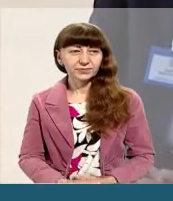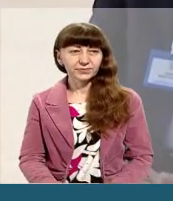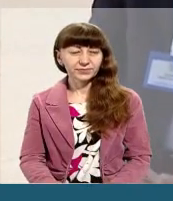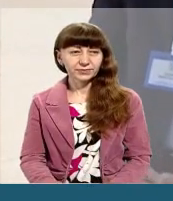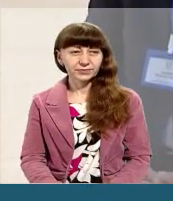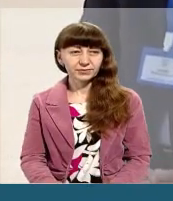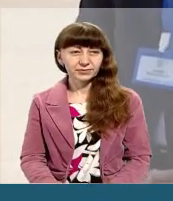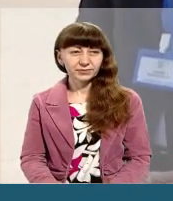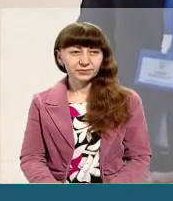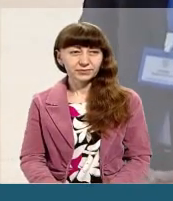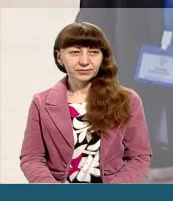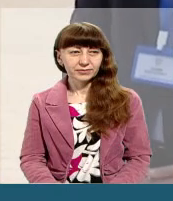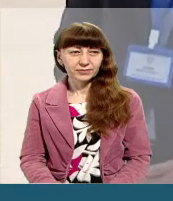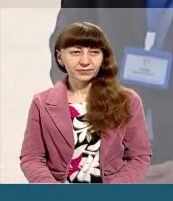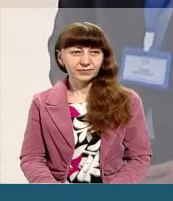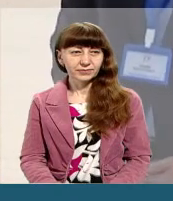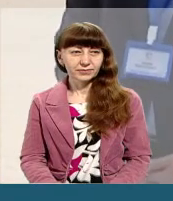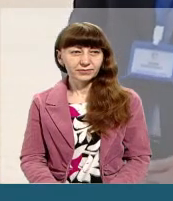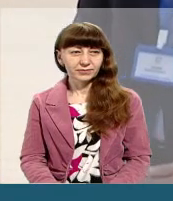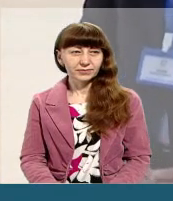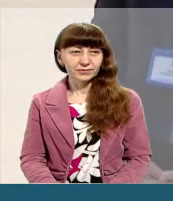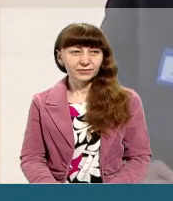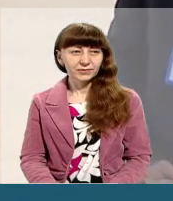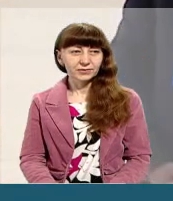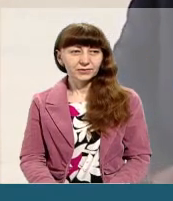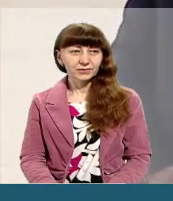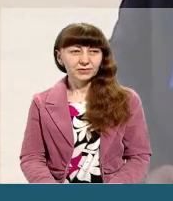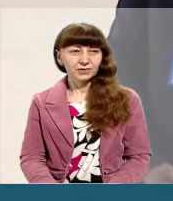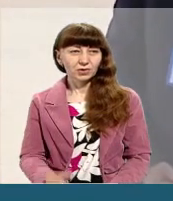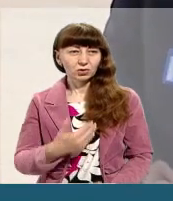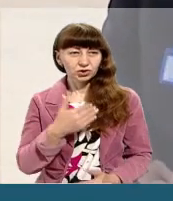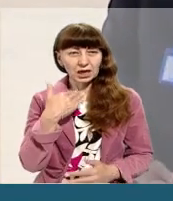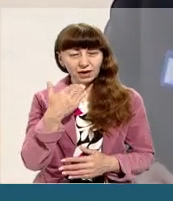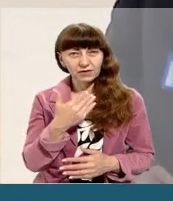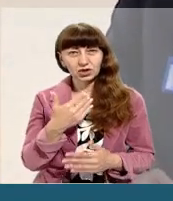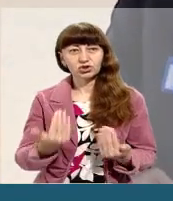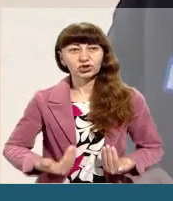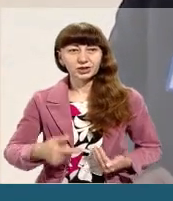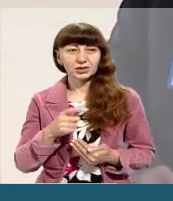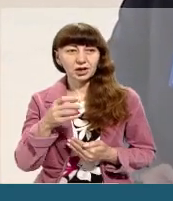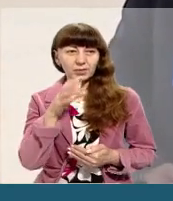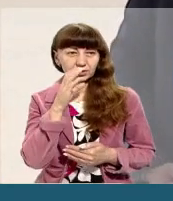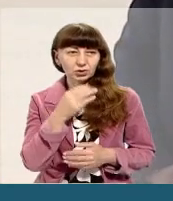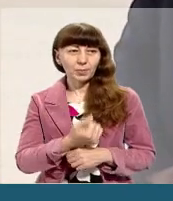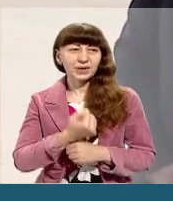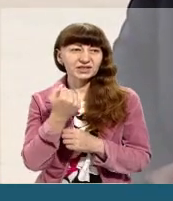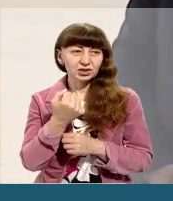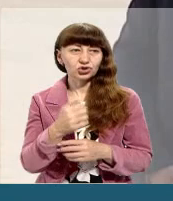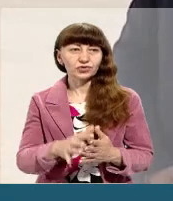же, хочется дать дань уважения жителям Лисаковска, которые